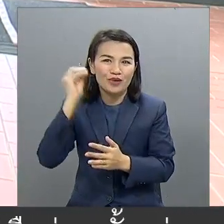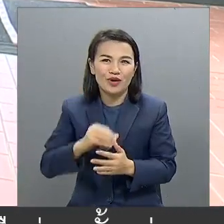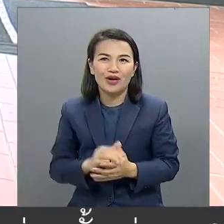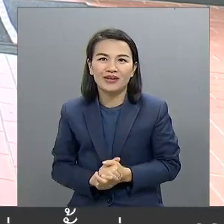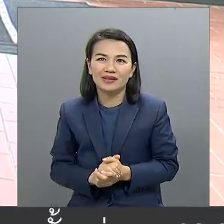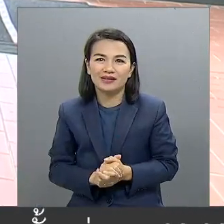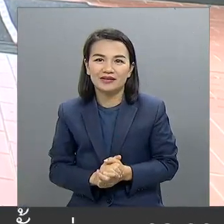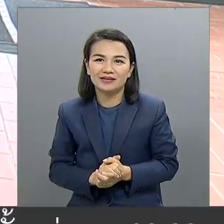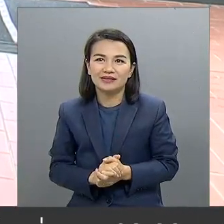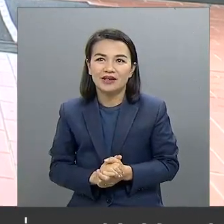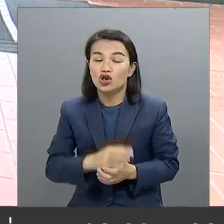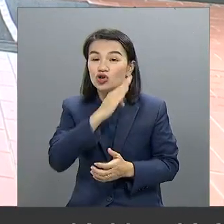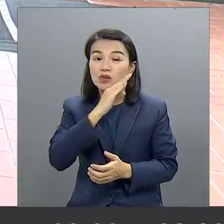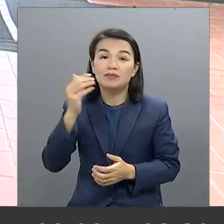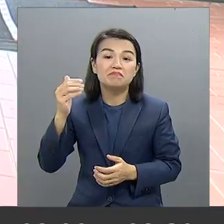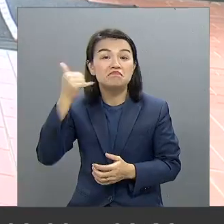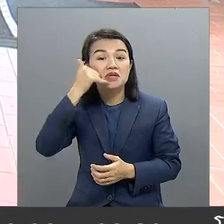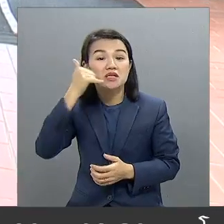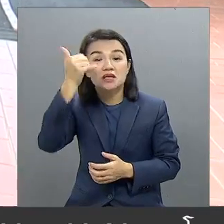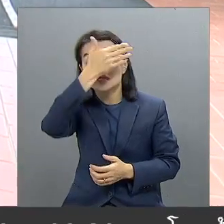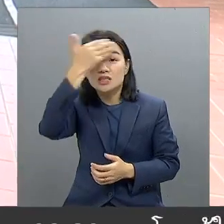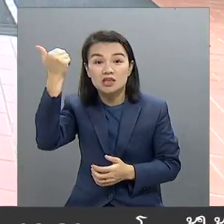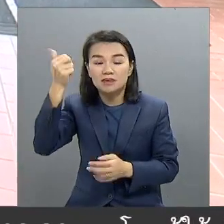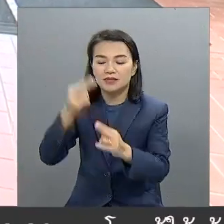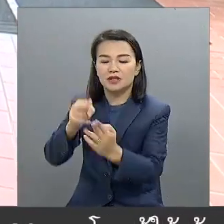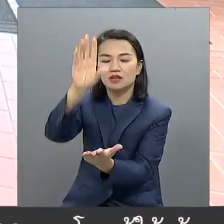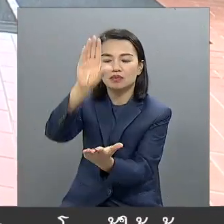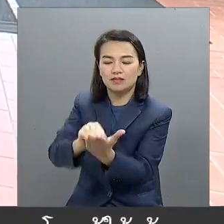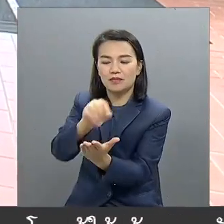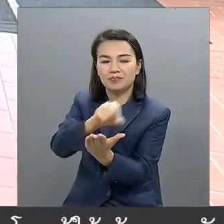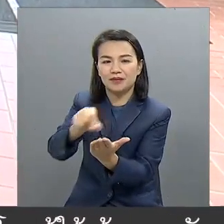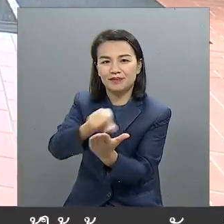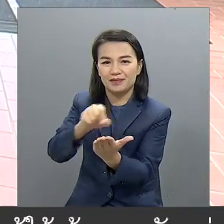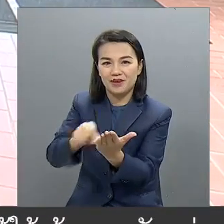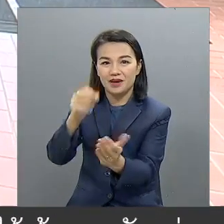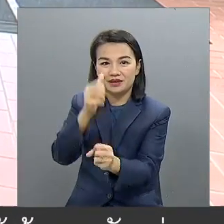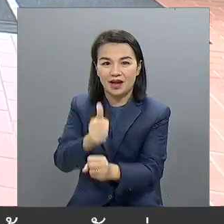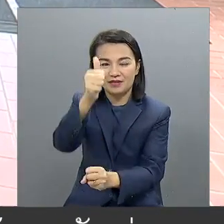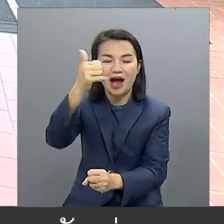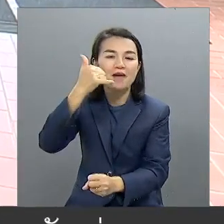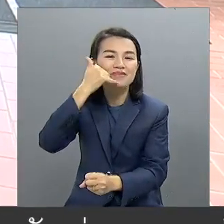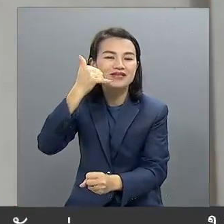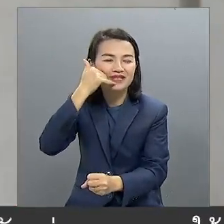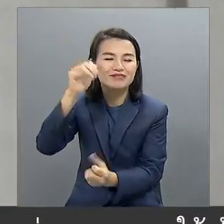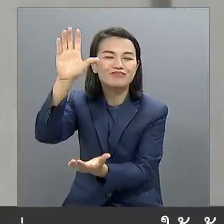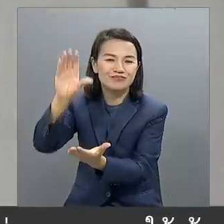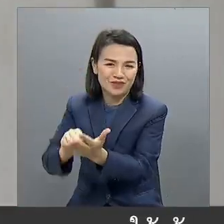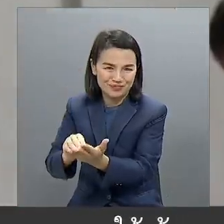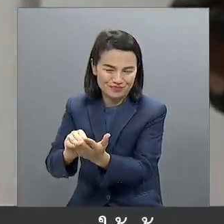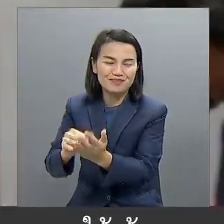คผชมไม่ไดโทรสมถือมาอยากจะลงชื่อก็สามารถจดชื่อและเบอรโรสัพพได้เป็กลกระเบียเข้าใช้ง่างครั